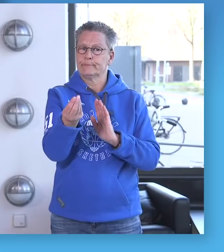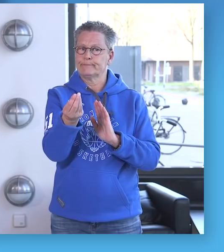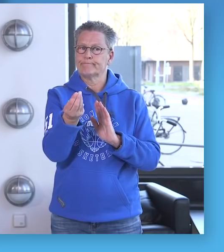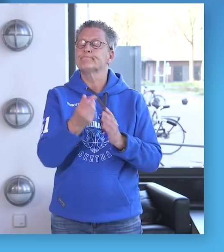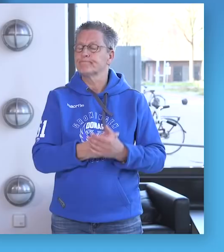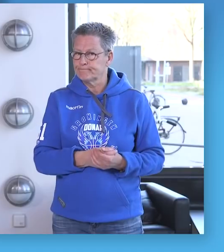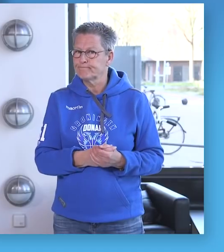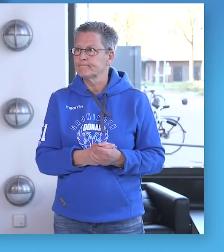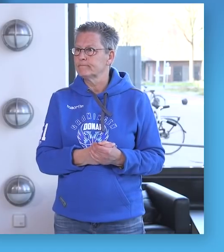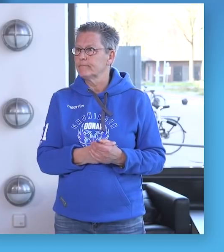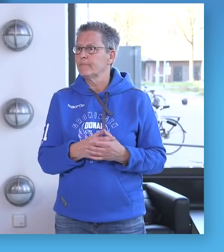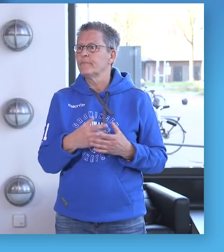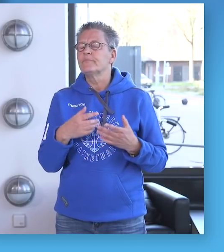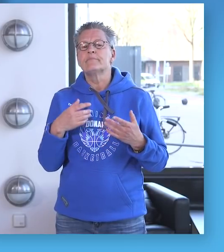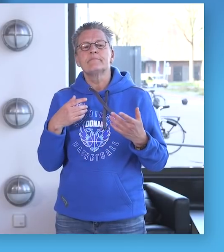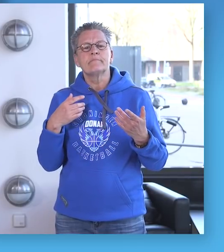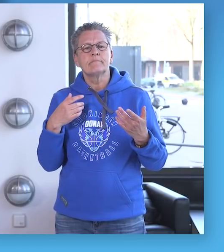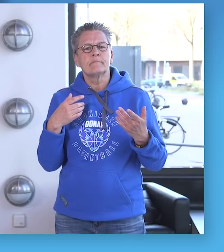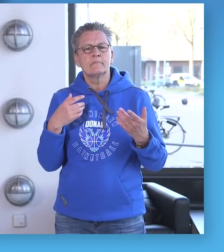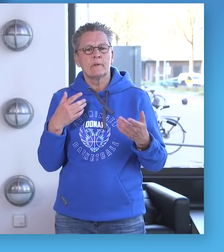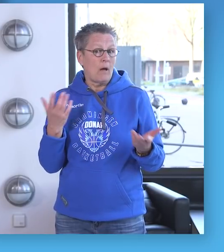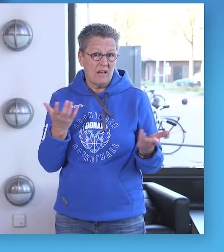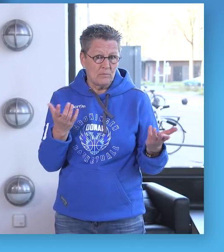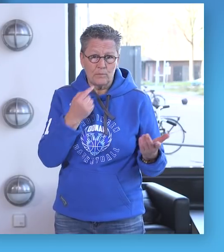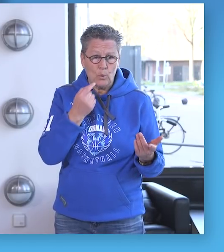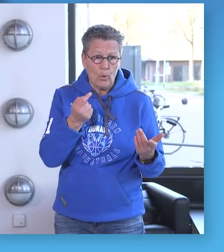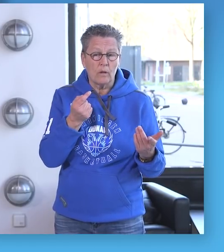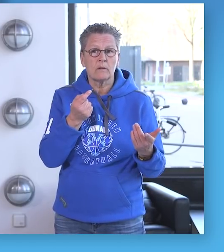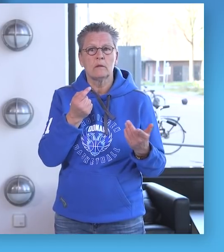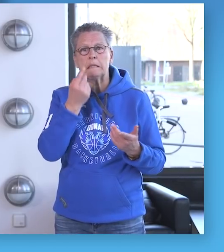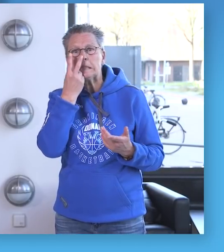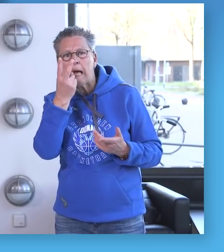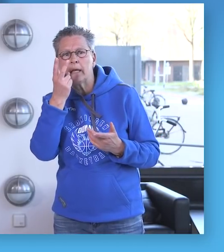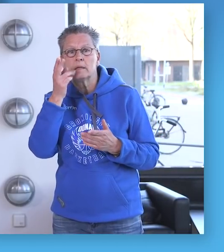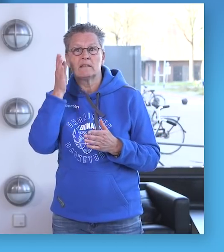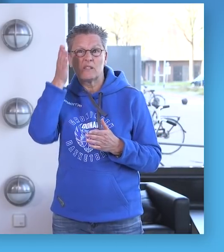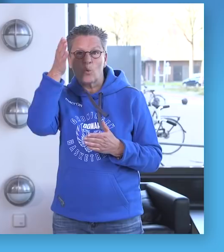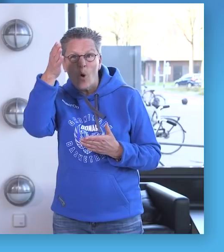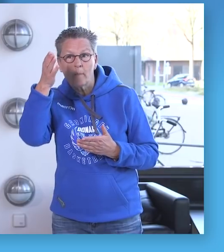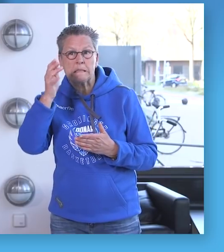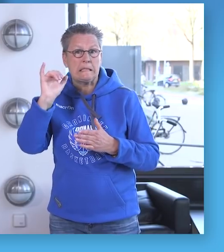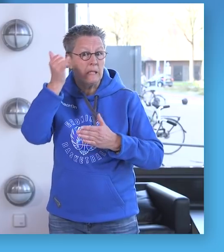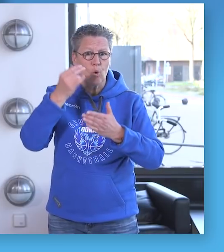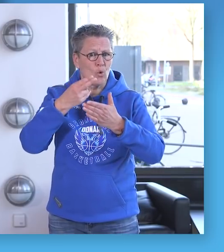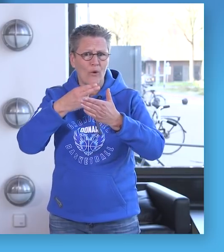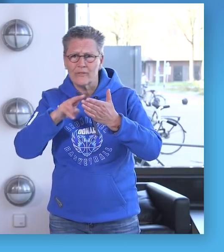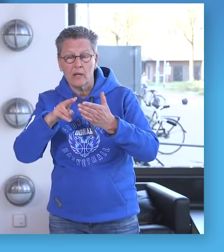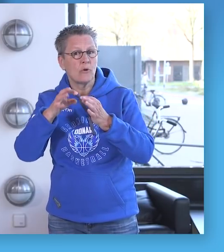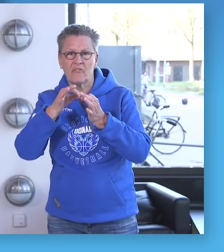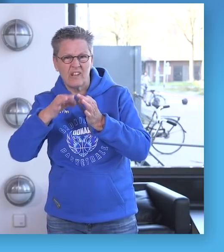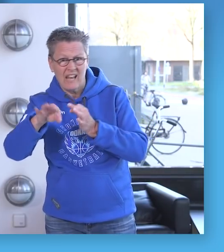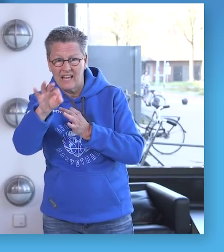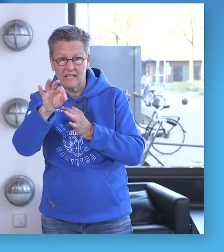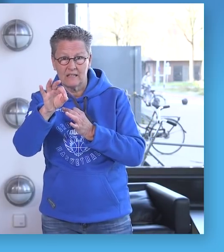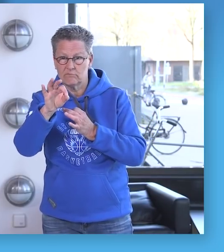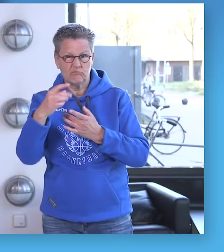Ja. Dus we hebben echt ook nog totaal geen zin om dan naar de toekomst te gaan kijken, naar nieuwe contracten of verlengingen of wat dan ook.